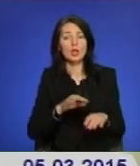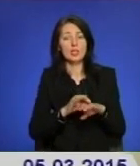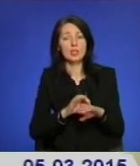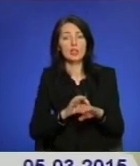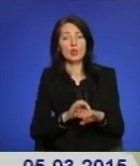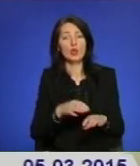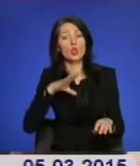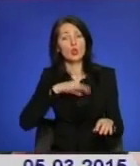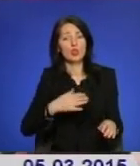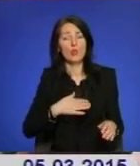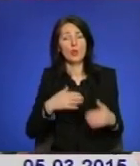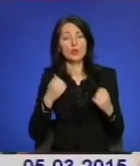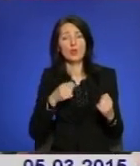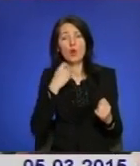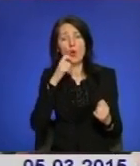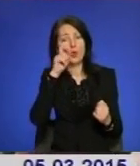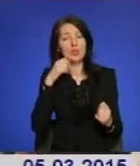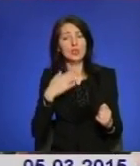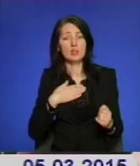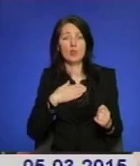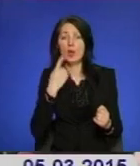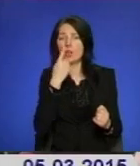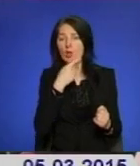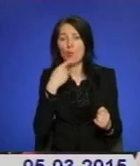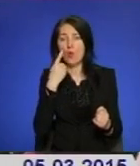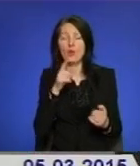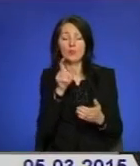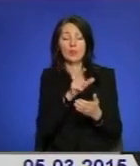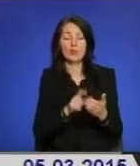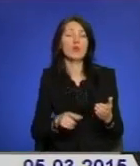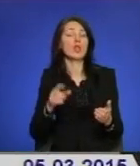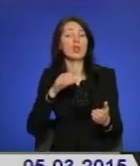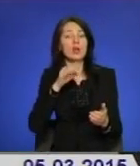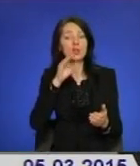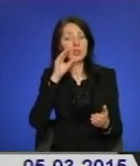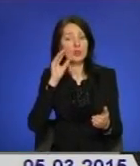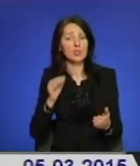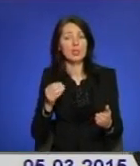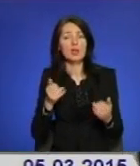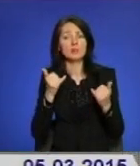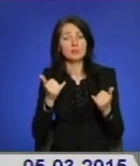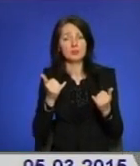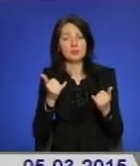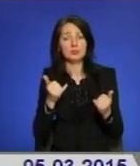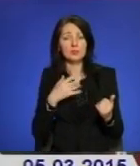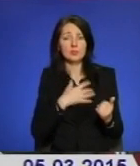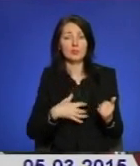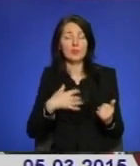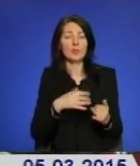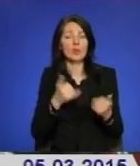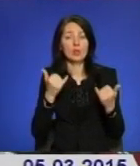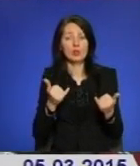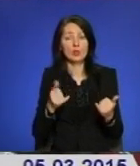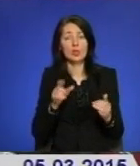українська мене мов. Твори Тараса Шевченка актуальні сьогодні. Поет закликає до відродження української культури, духовності та моралі.